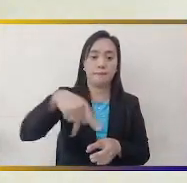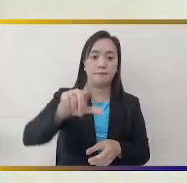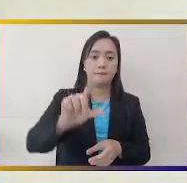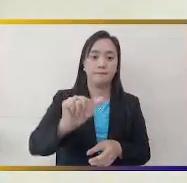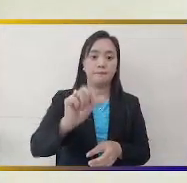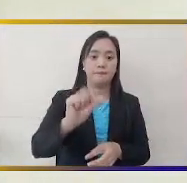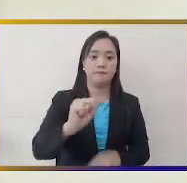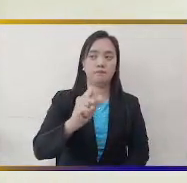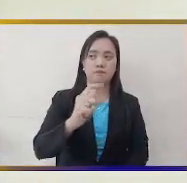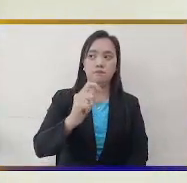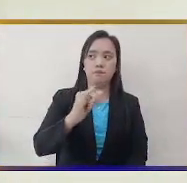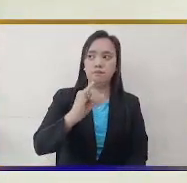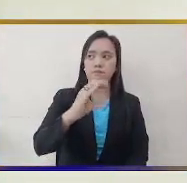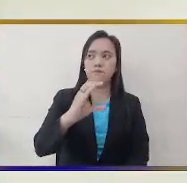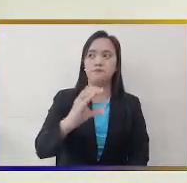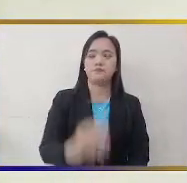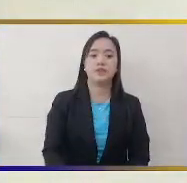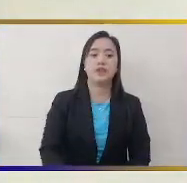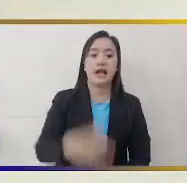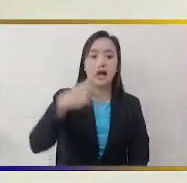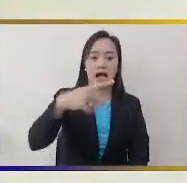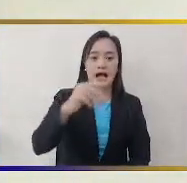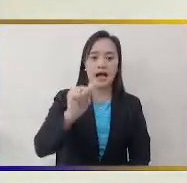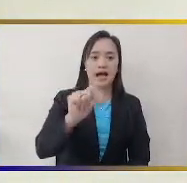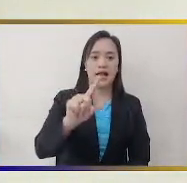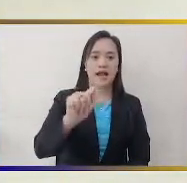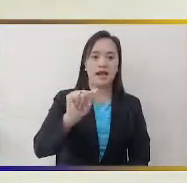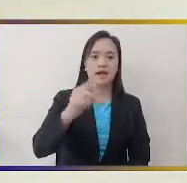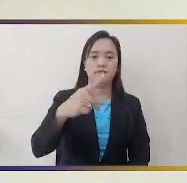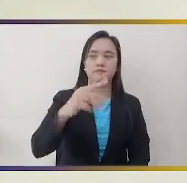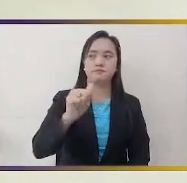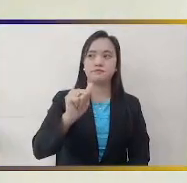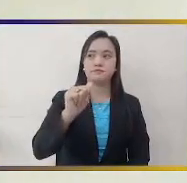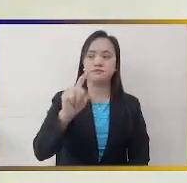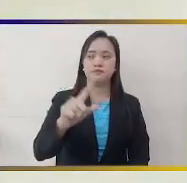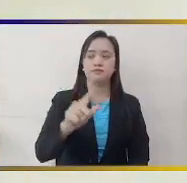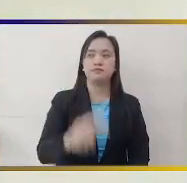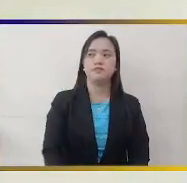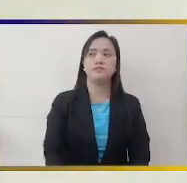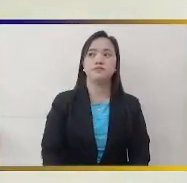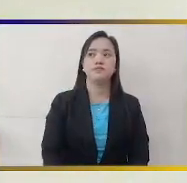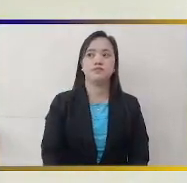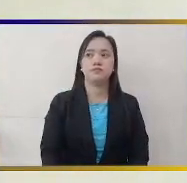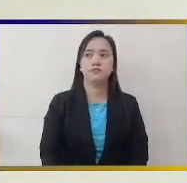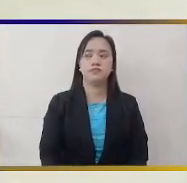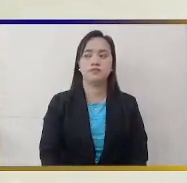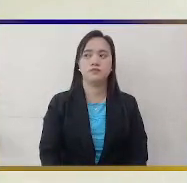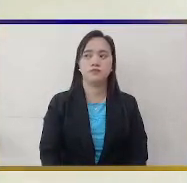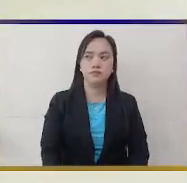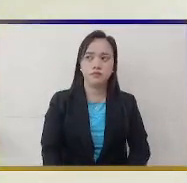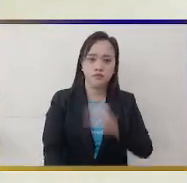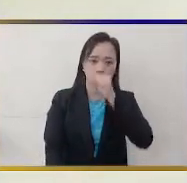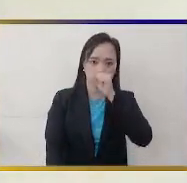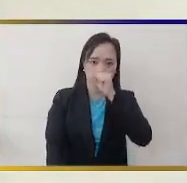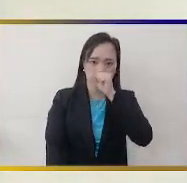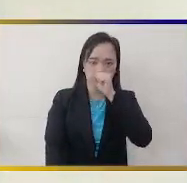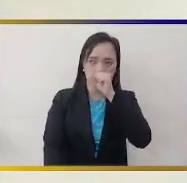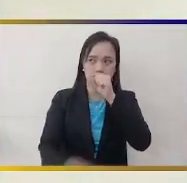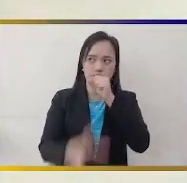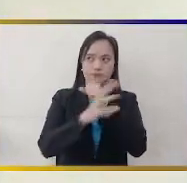water na yan kalakal kalakal hinihintuan ko yan sa aking bike pinupulot ko